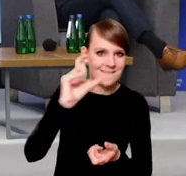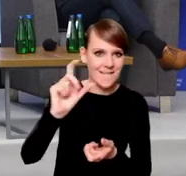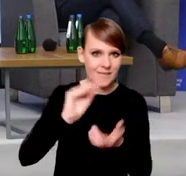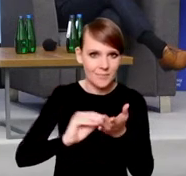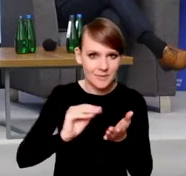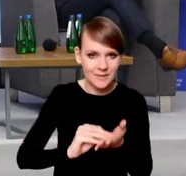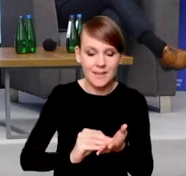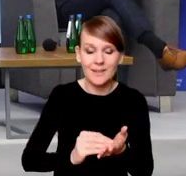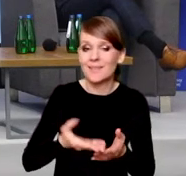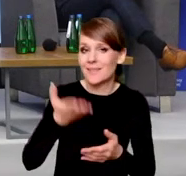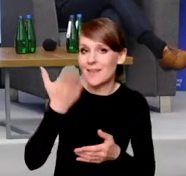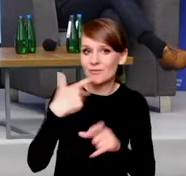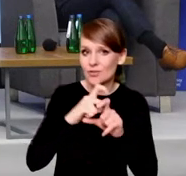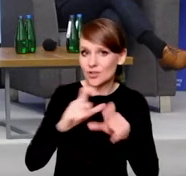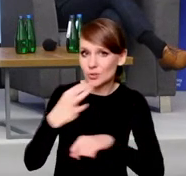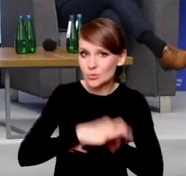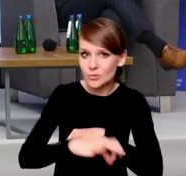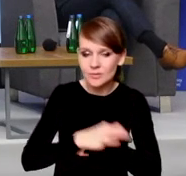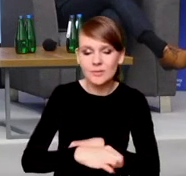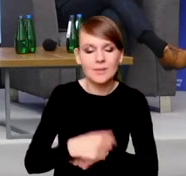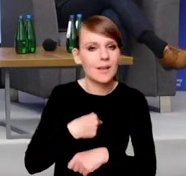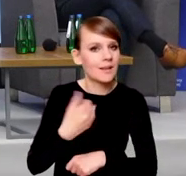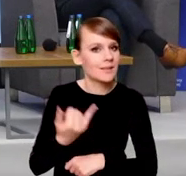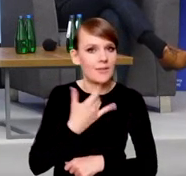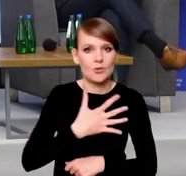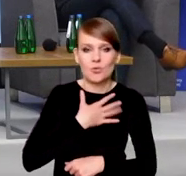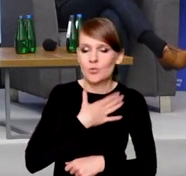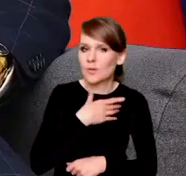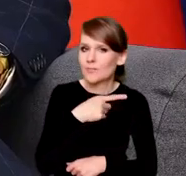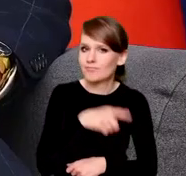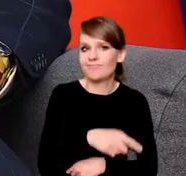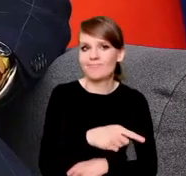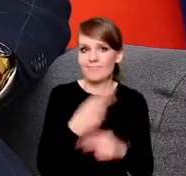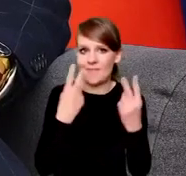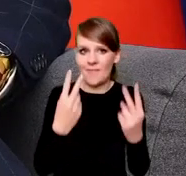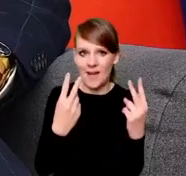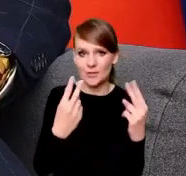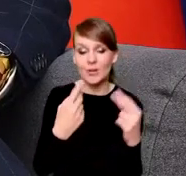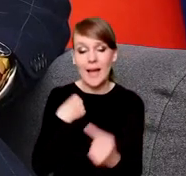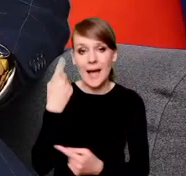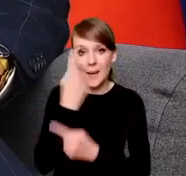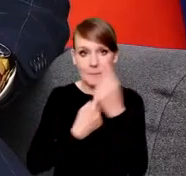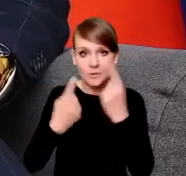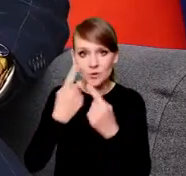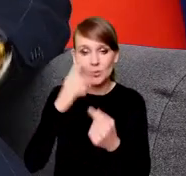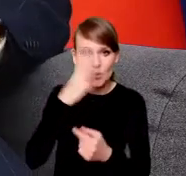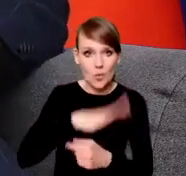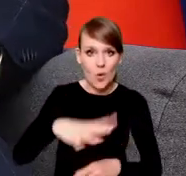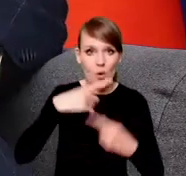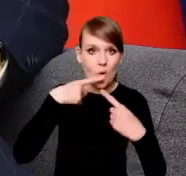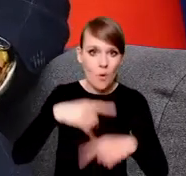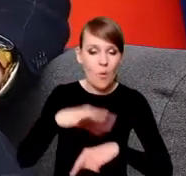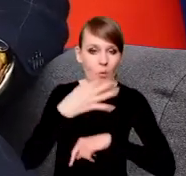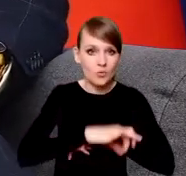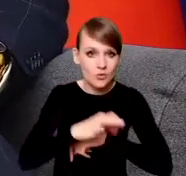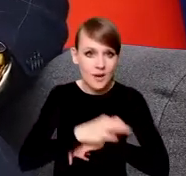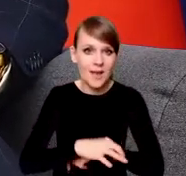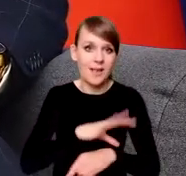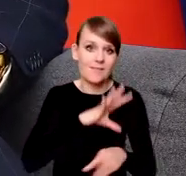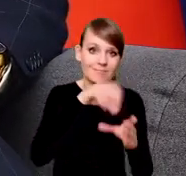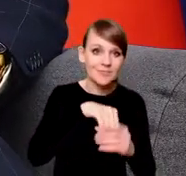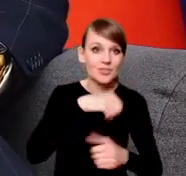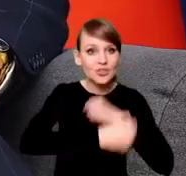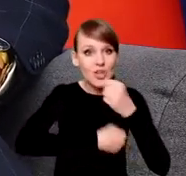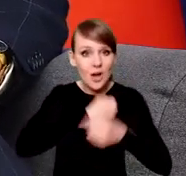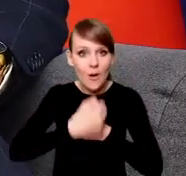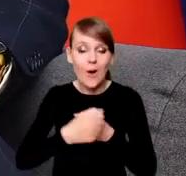czasach studenckich było mi to pojęcie bliskie i myślę, że realizowanie działań w ramach społecznej odpowiedzialności uczelni jest gigantyczną szansą do tego,